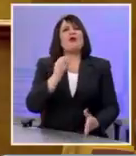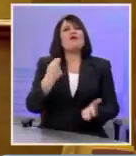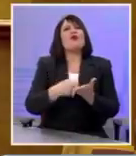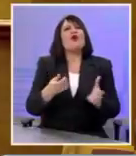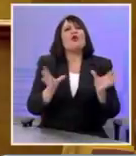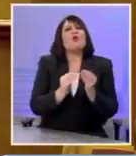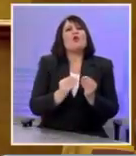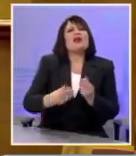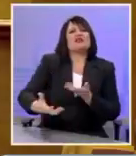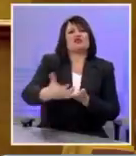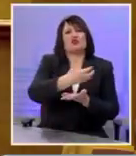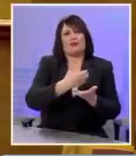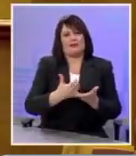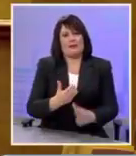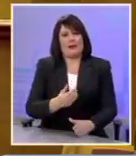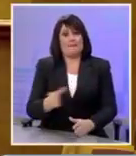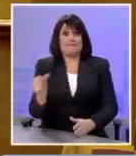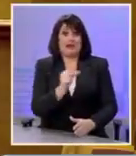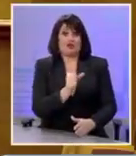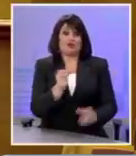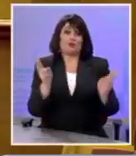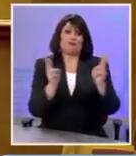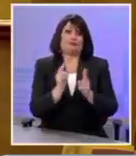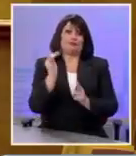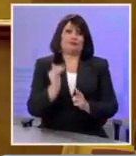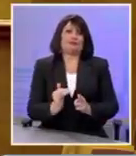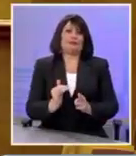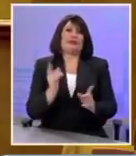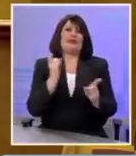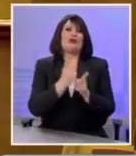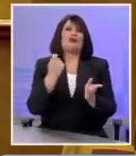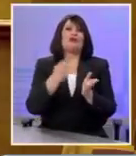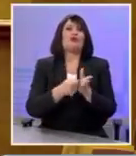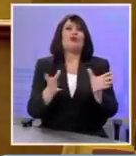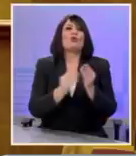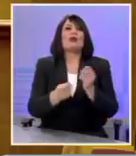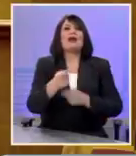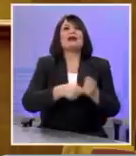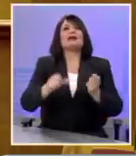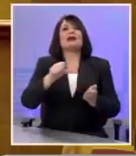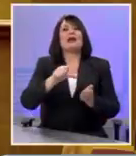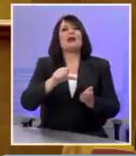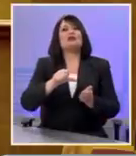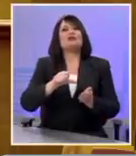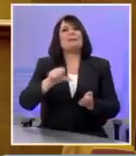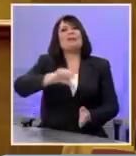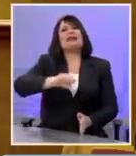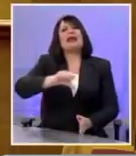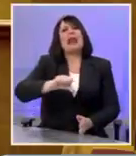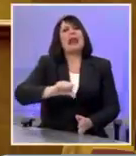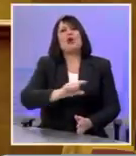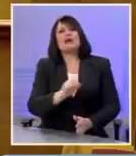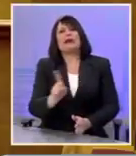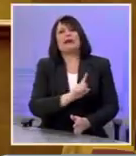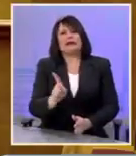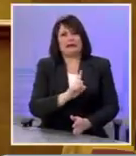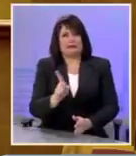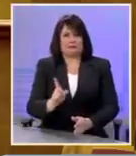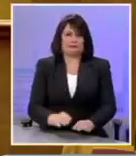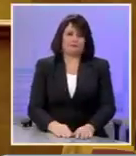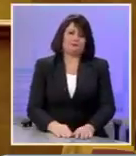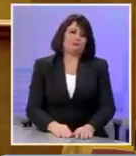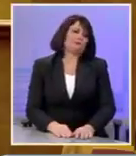εισοδήματος, μείωση της επιστροφής ειδικού φόρου κατανάλωσης στο πετρέλαιο κίνησης. Η πολιτική